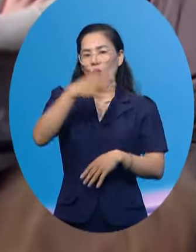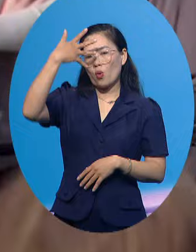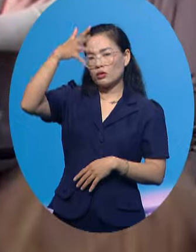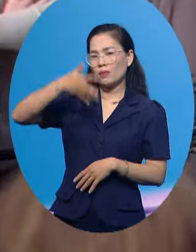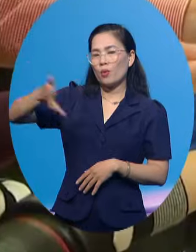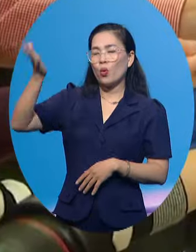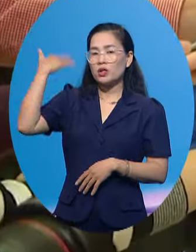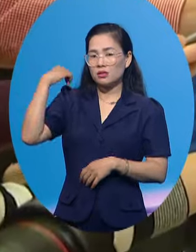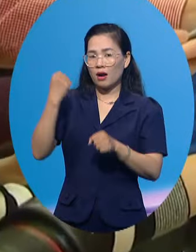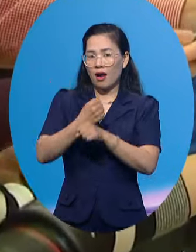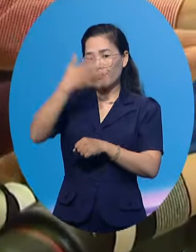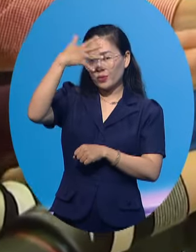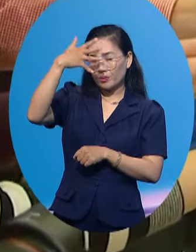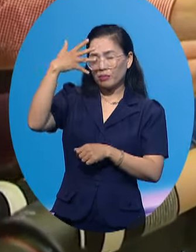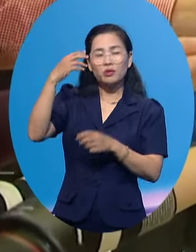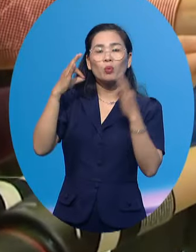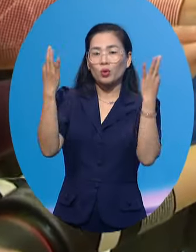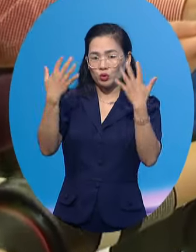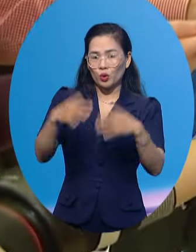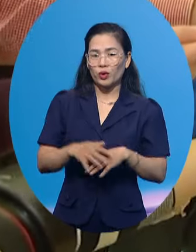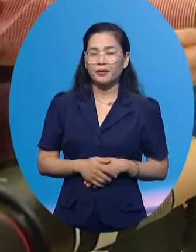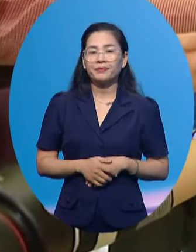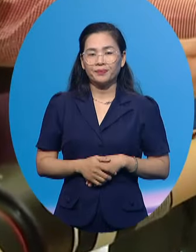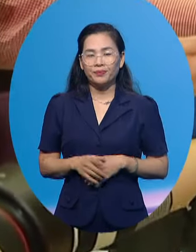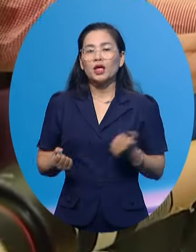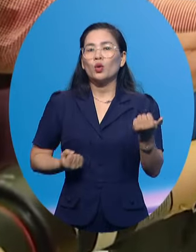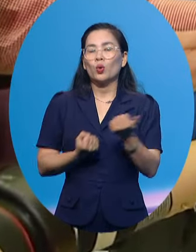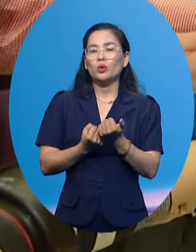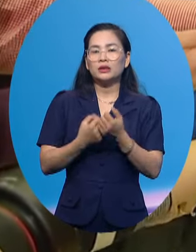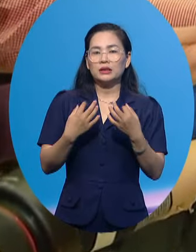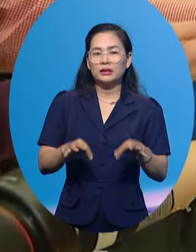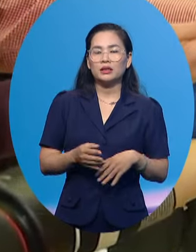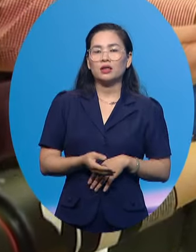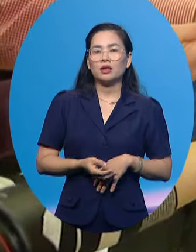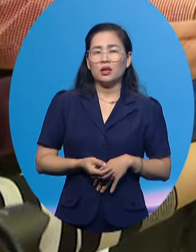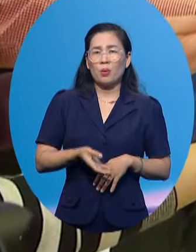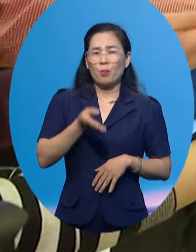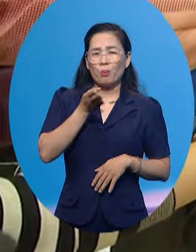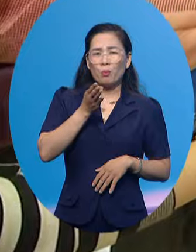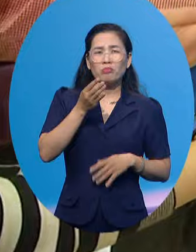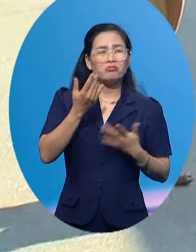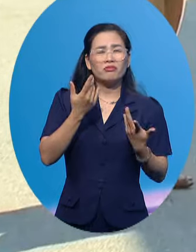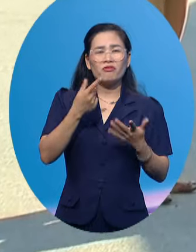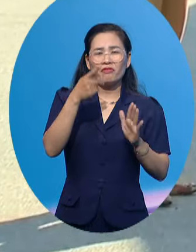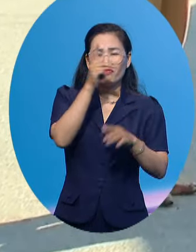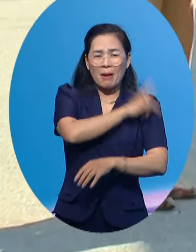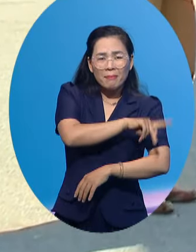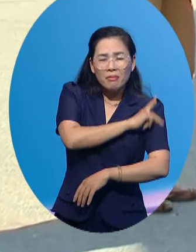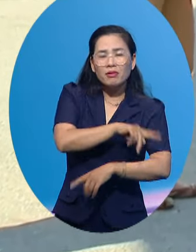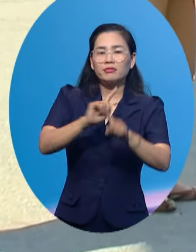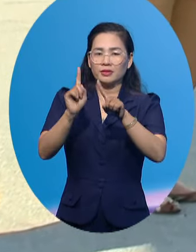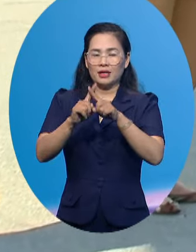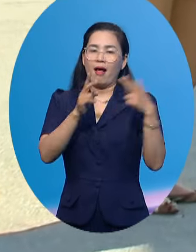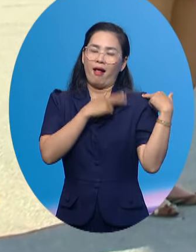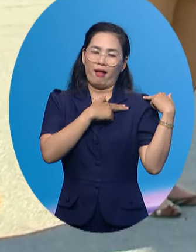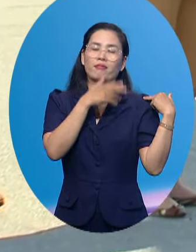đầu tiên của ông gần đây nhất Bà bondai đã giúp Lãnh đạo Bộ phận pháp lý của Viện Chính Sách nước Mỹ trên hết một nhóm nghiên cứu thiên hữ Vốn đã